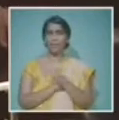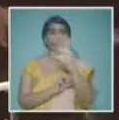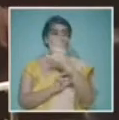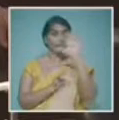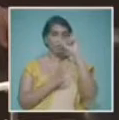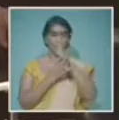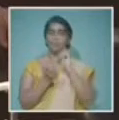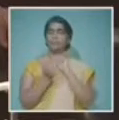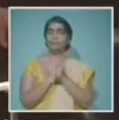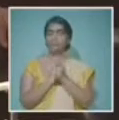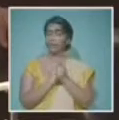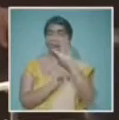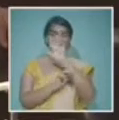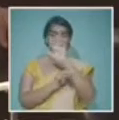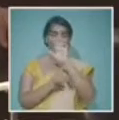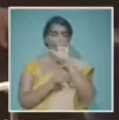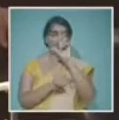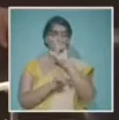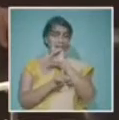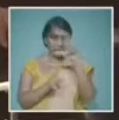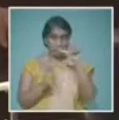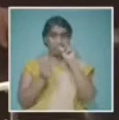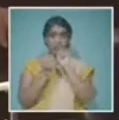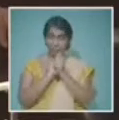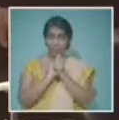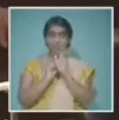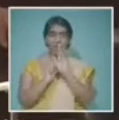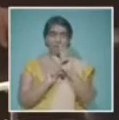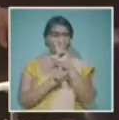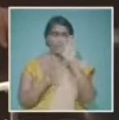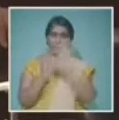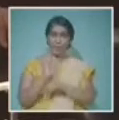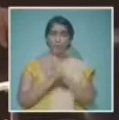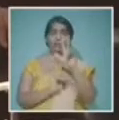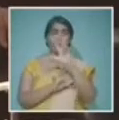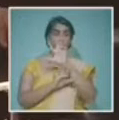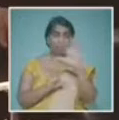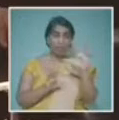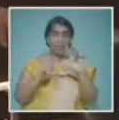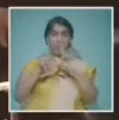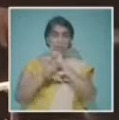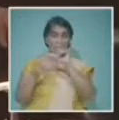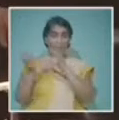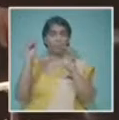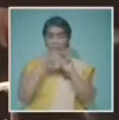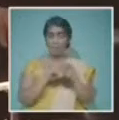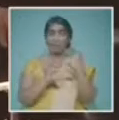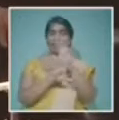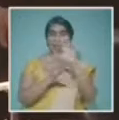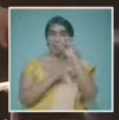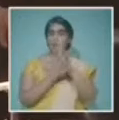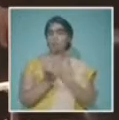19 වෙනි සංශෝධනය, ඒ කියන්නේ 17 වෙනි සංශෝධනයේ අඩංගුව සහ තවත් අමතක කරුණු තියෙන 19 වෙනි